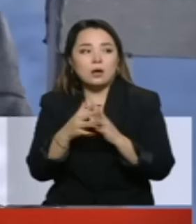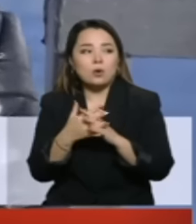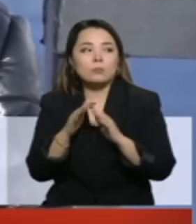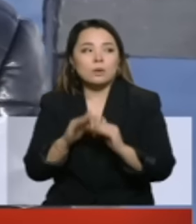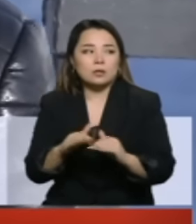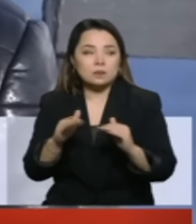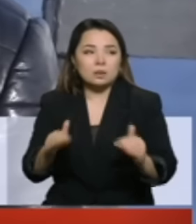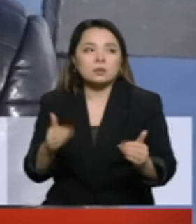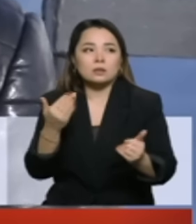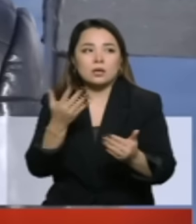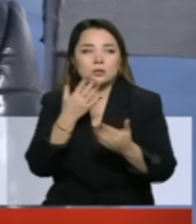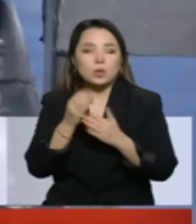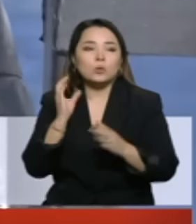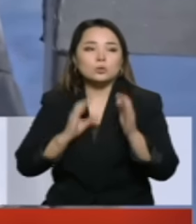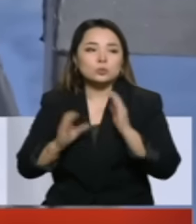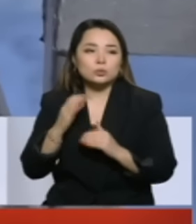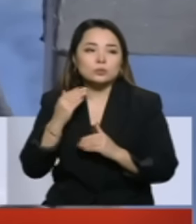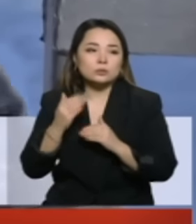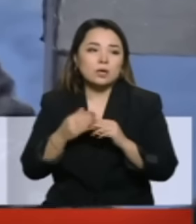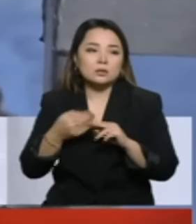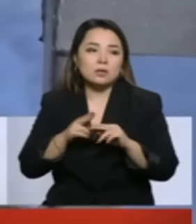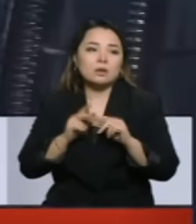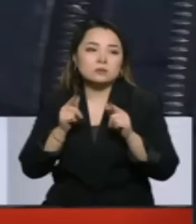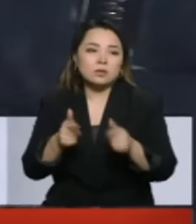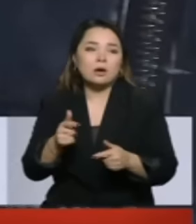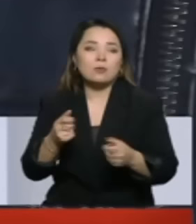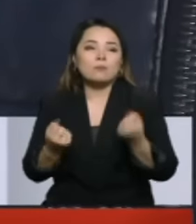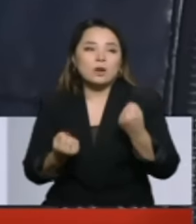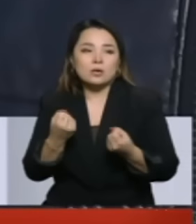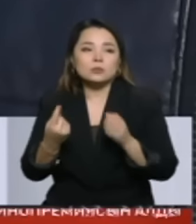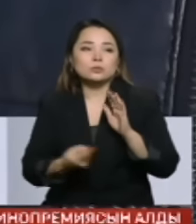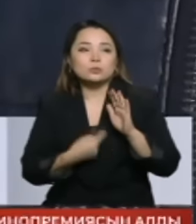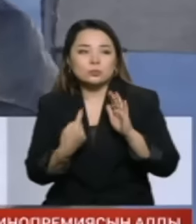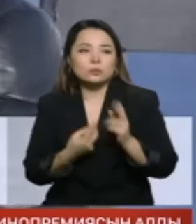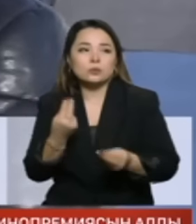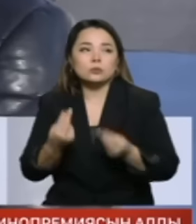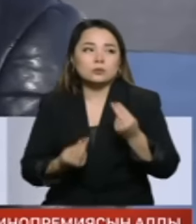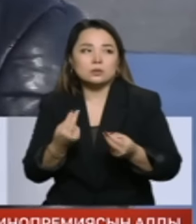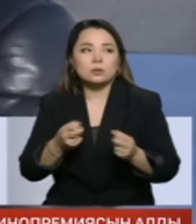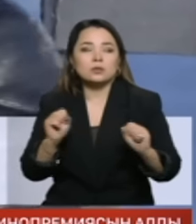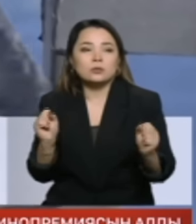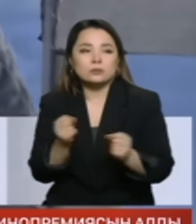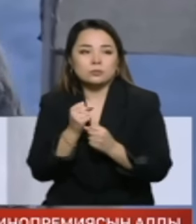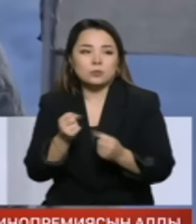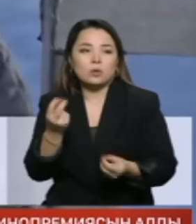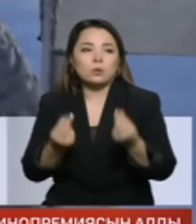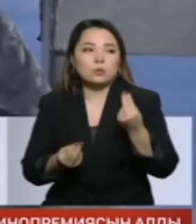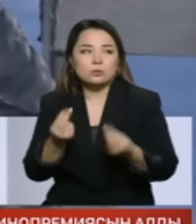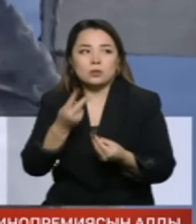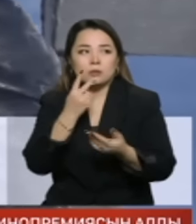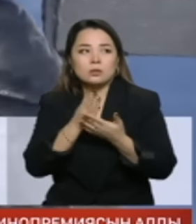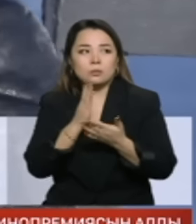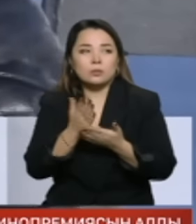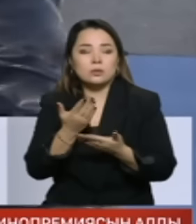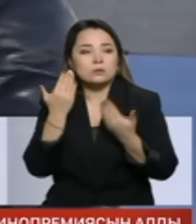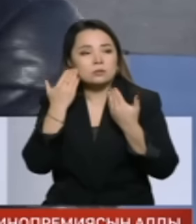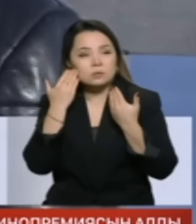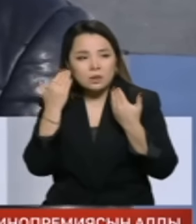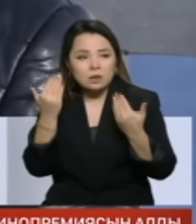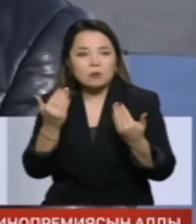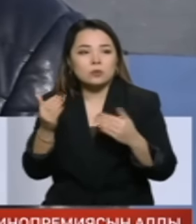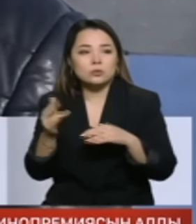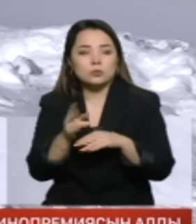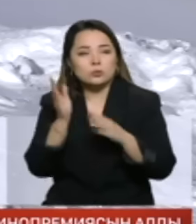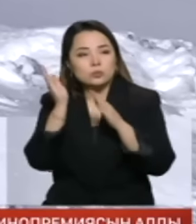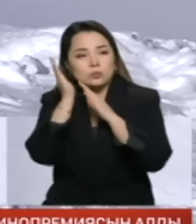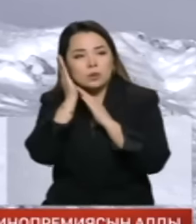балдары дені студент болды ғой, как раз. Өздерінше машинамен қыдырған болып тұр. Қатты машинаның тарсылдан оянып кетті ғой, бұл кісілер де білмейді. Бәріміз енді ұйықтап